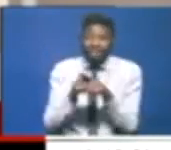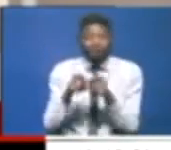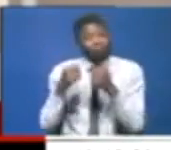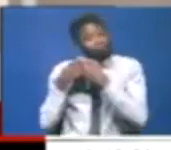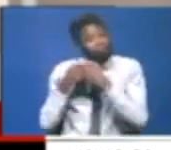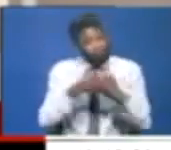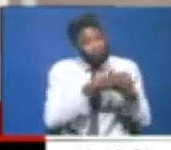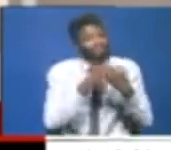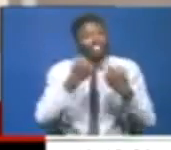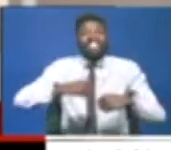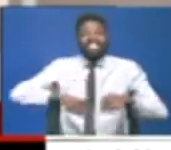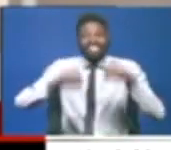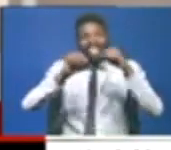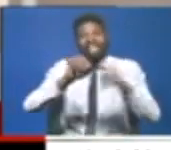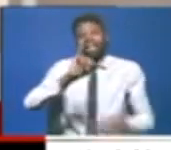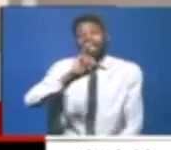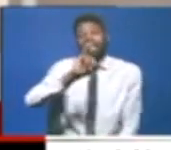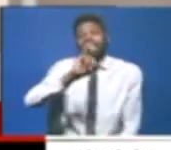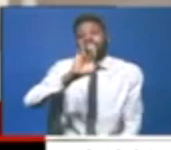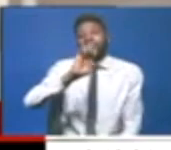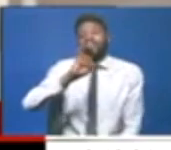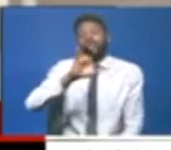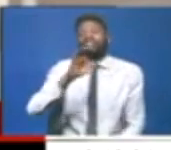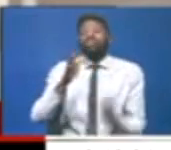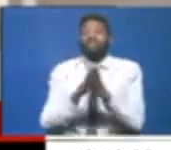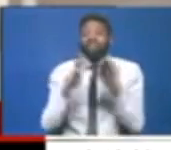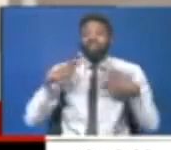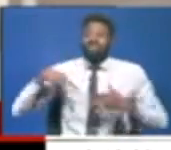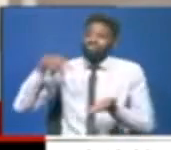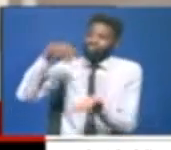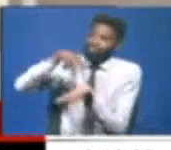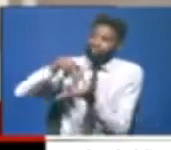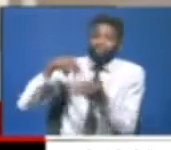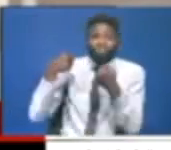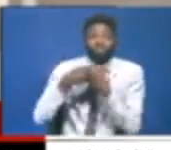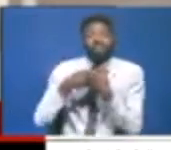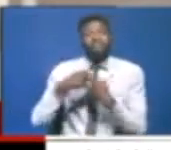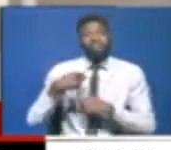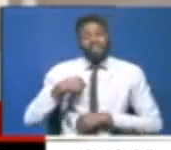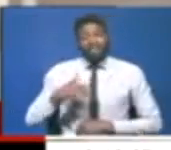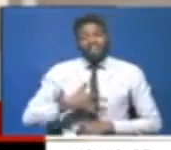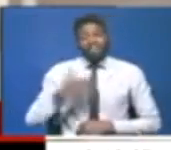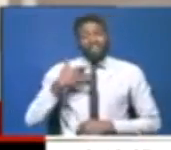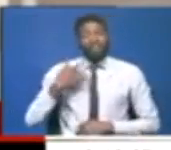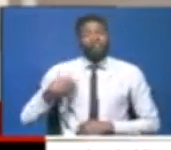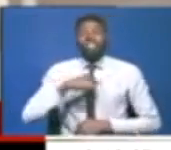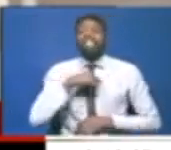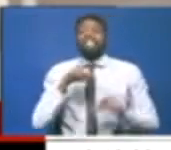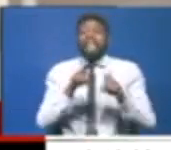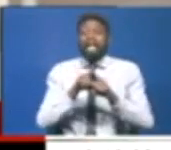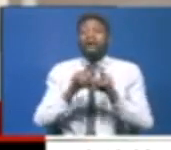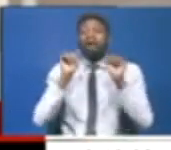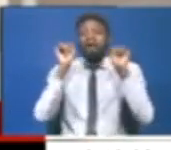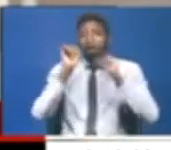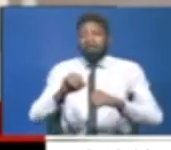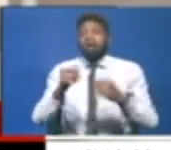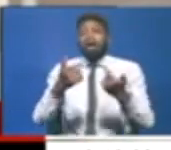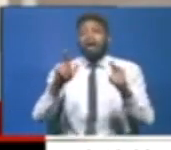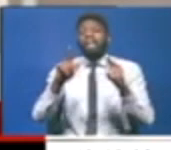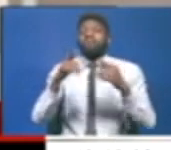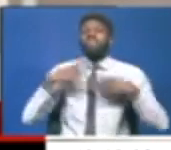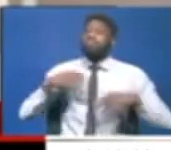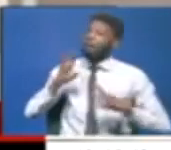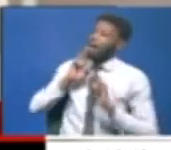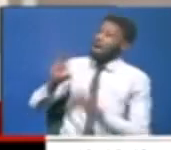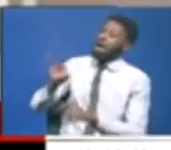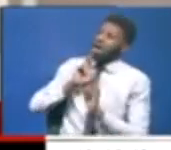IBC na wagombeaji, mimi naona ni kama tunafungua mlango wa kesi kuanza wakati uchaguzi utakuwa umekwisha. Tunahitaji